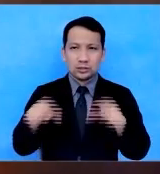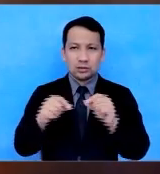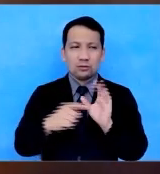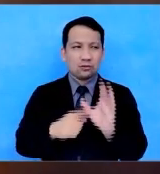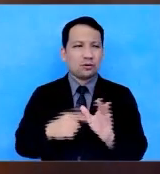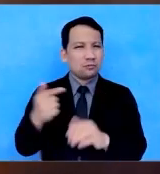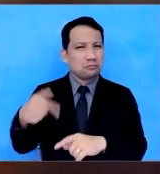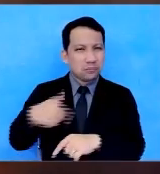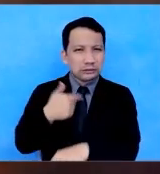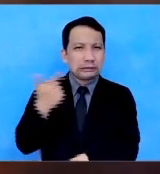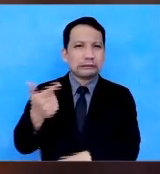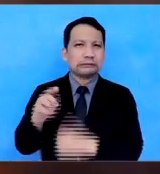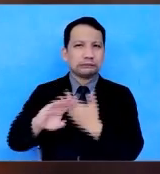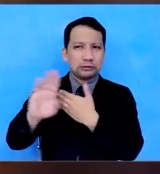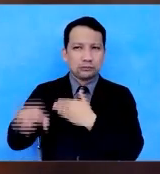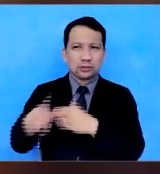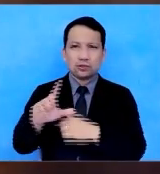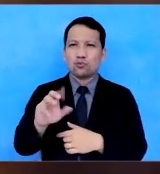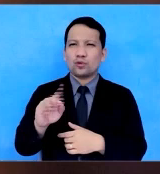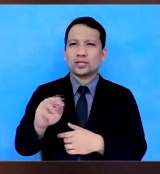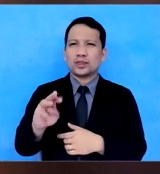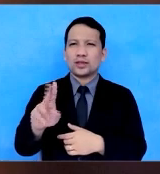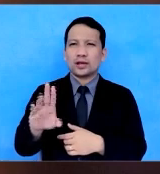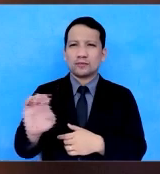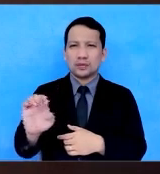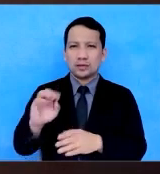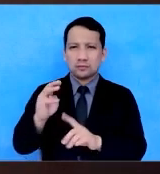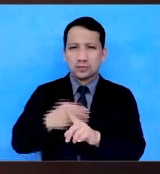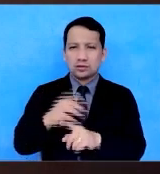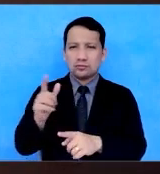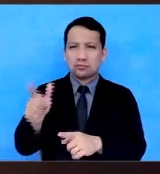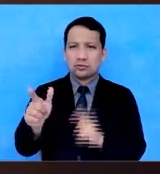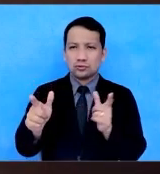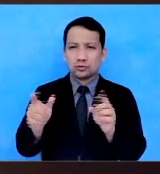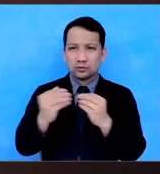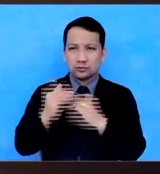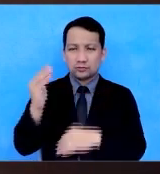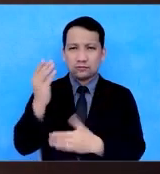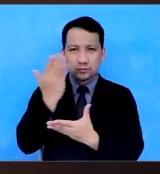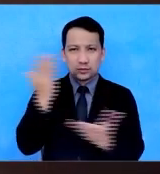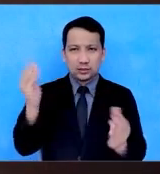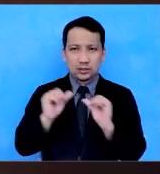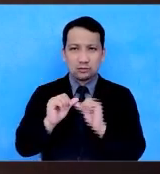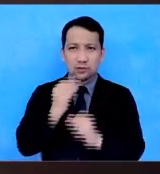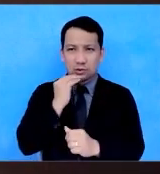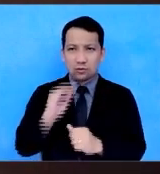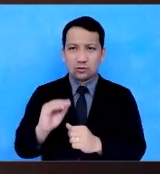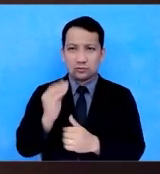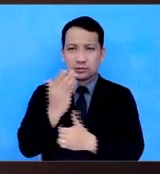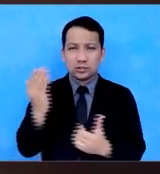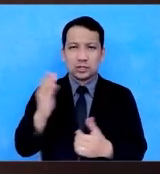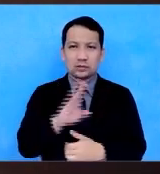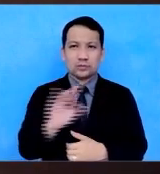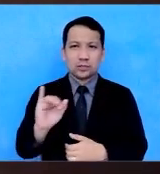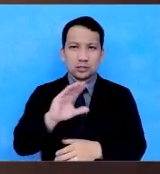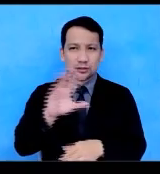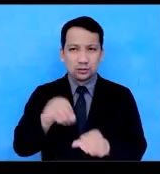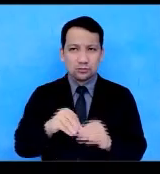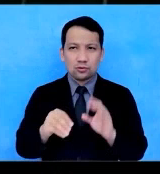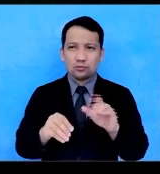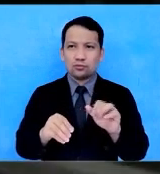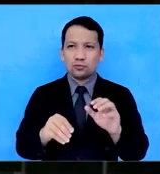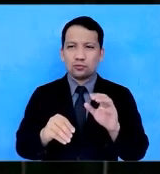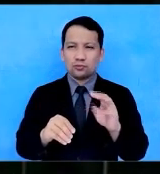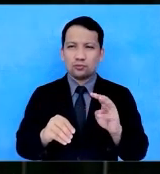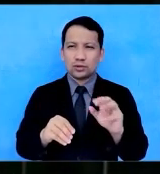lang dapat na-deport si Watanabe. May 2021 pa lamang, meron ng deportation order ang Immigration Bureau laban kay Watanabe dahil